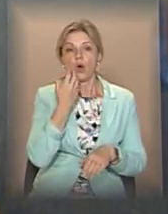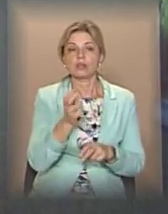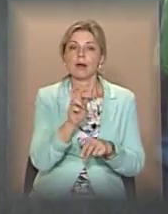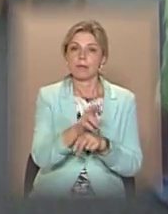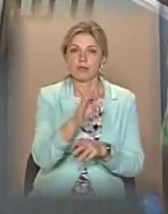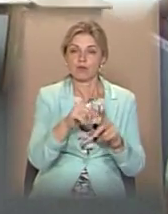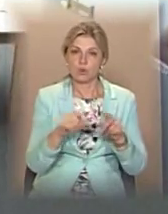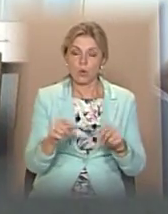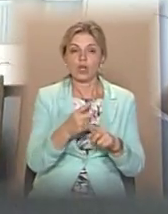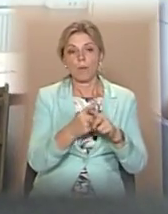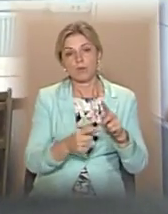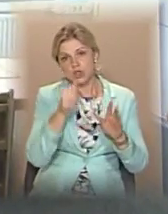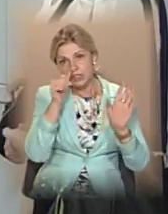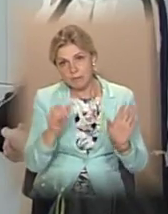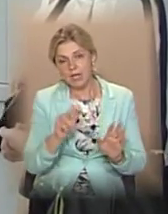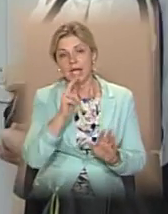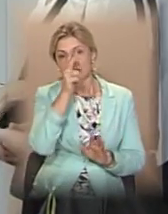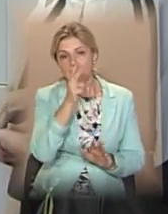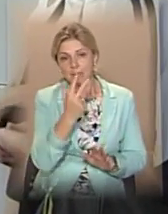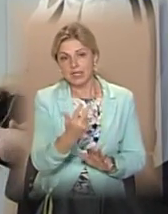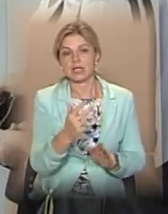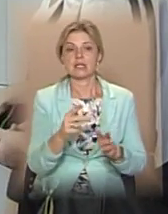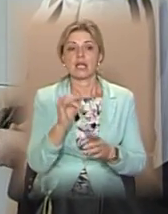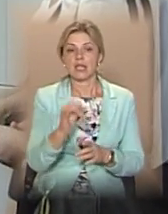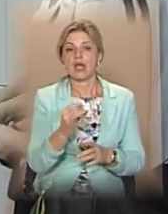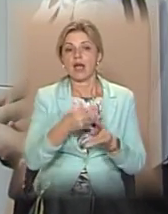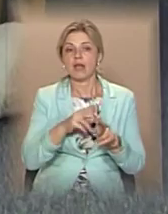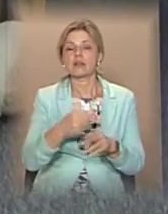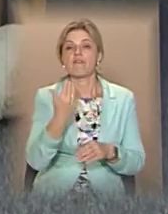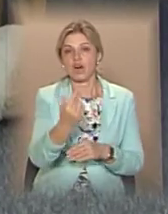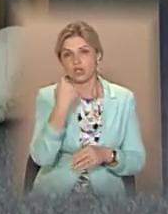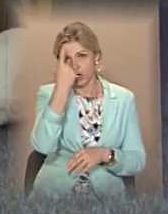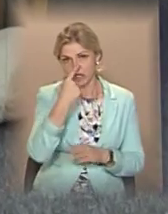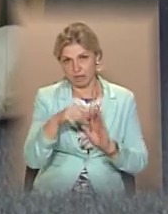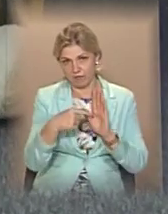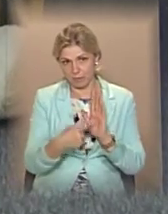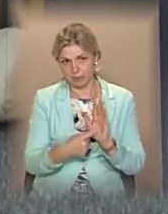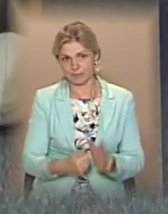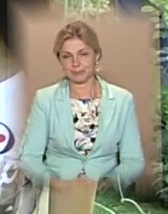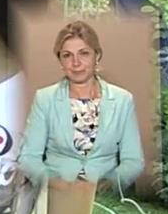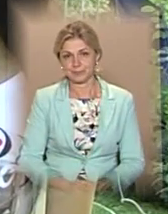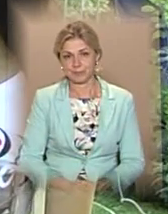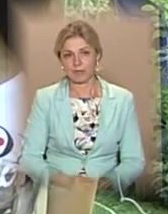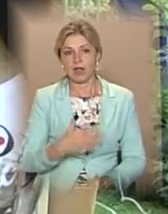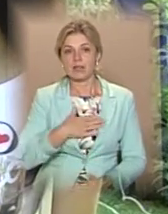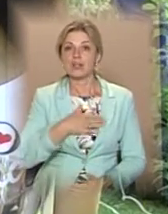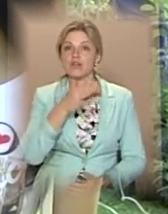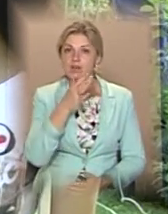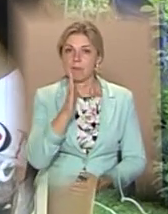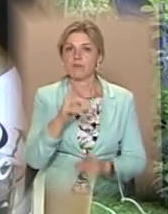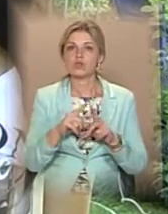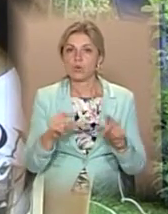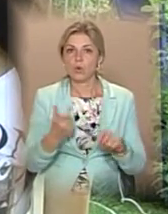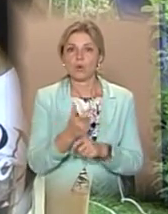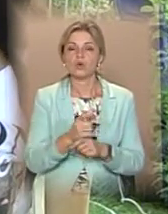три. Це індивідуальне питання, і ніхто краще вас не скаже, коли настане відповідний момент. В наше время в школе уже очень